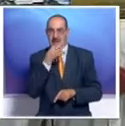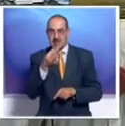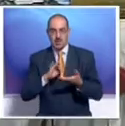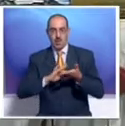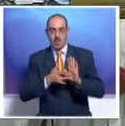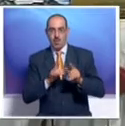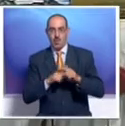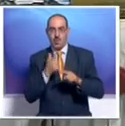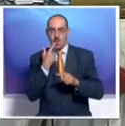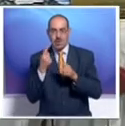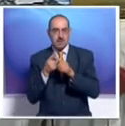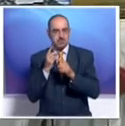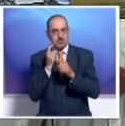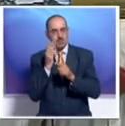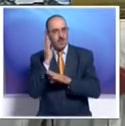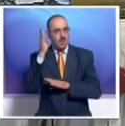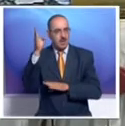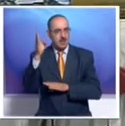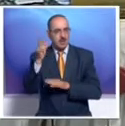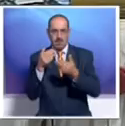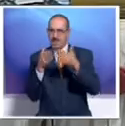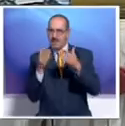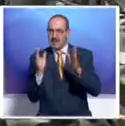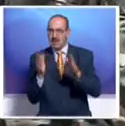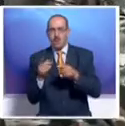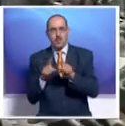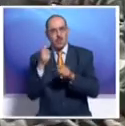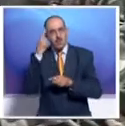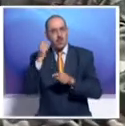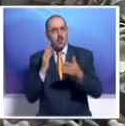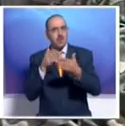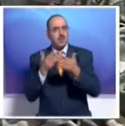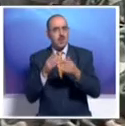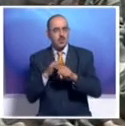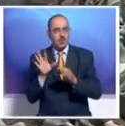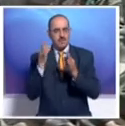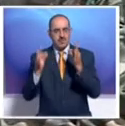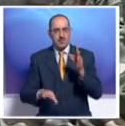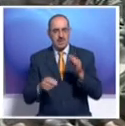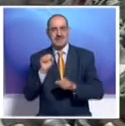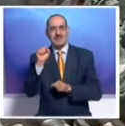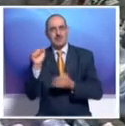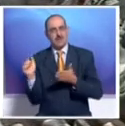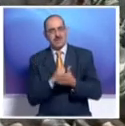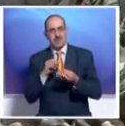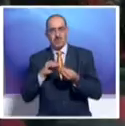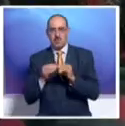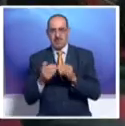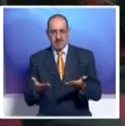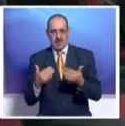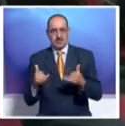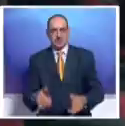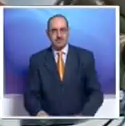كافة الآفاق الممكنة تبقى مفتوحة من أجل إيجاد حل للأزمة في أقرب